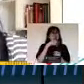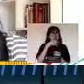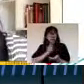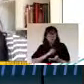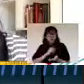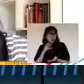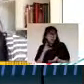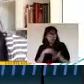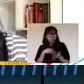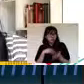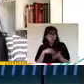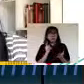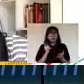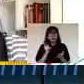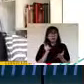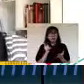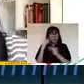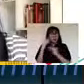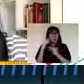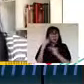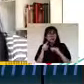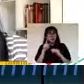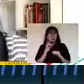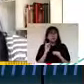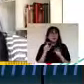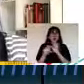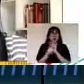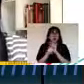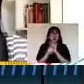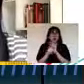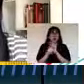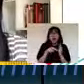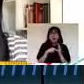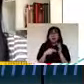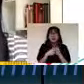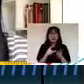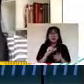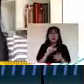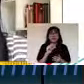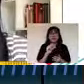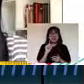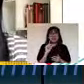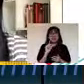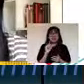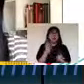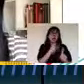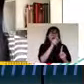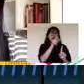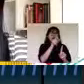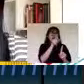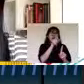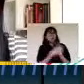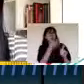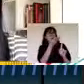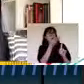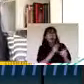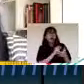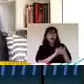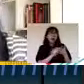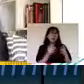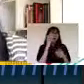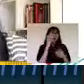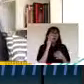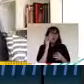ya, merupakan data yang berkenaan dengan ciri seseorang, misalnya nama, umur, jenis kelamin, pendidikan, pekerjaan, alamat, kedudukan dalam keluarga.